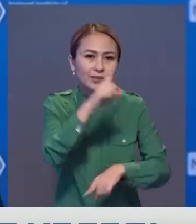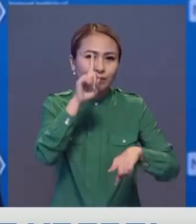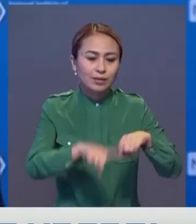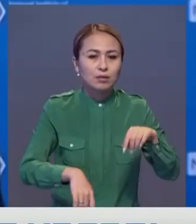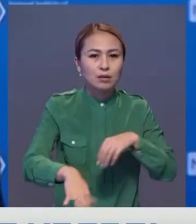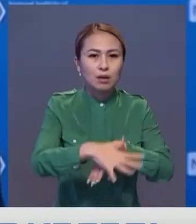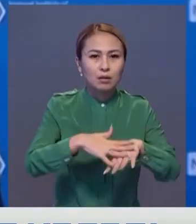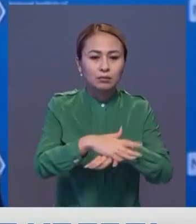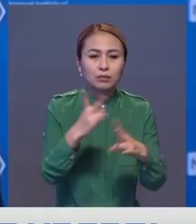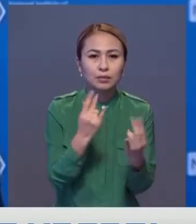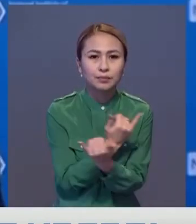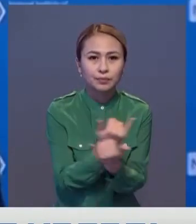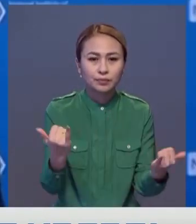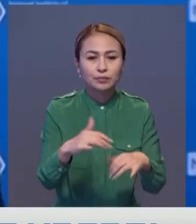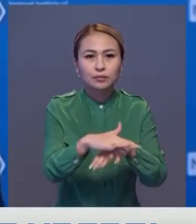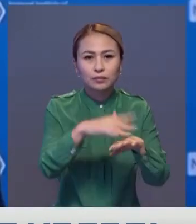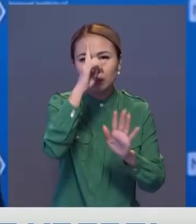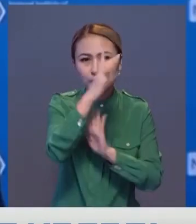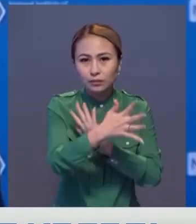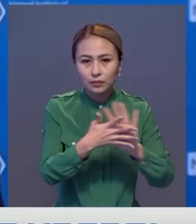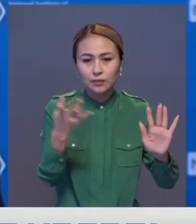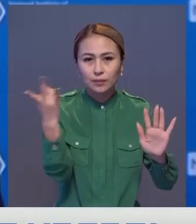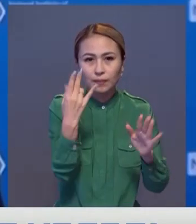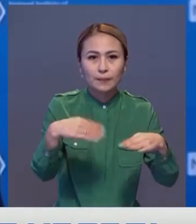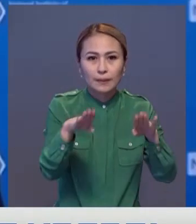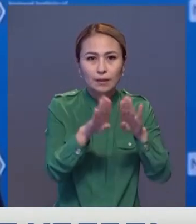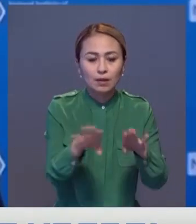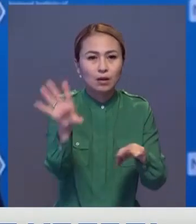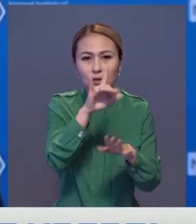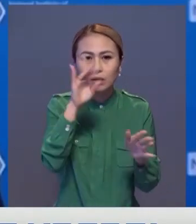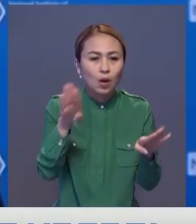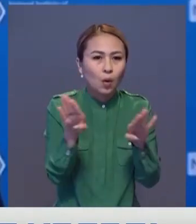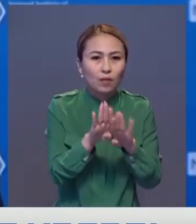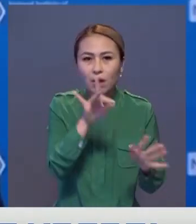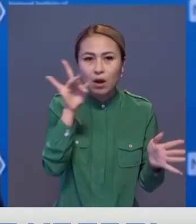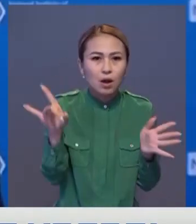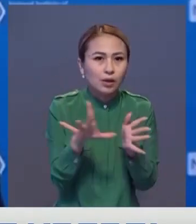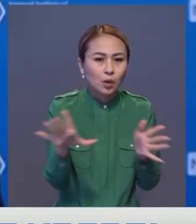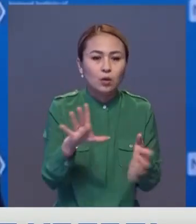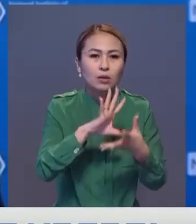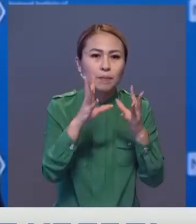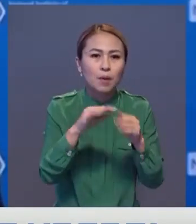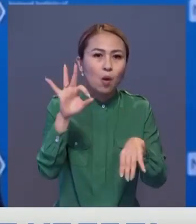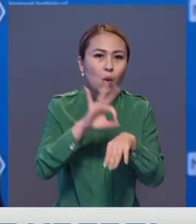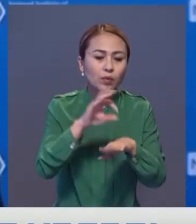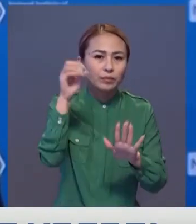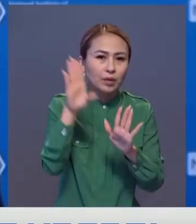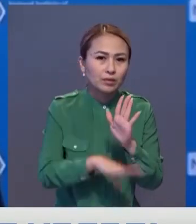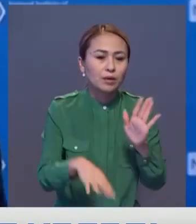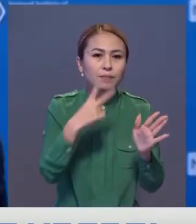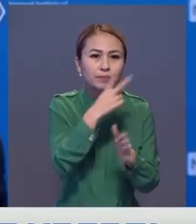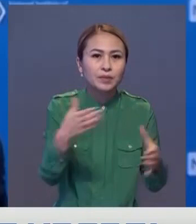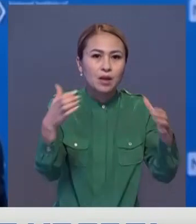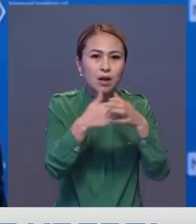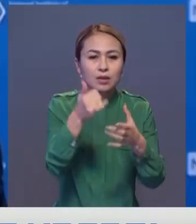халықтың қолына тию керек. Халық соны түсінсін. Осындай сұмдық рекордтық көрсеткішке жетіп, COVID-ті ушықтырып алғанымыз басымыздың